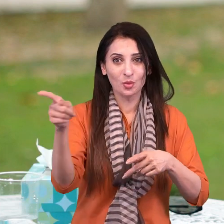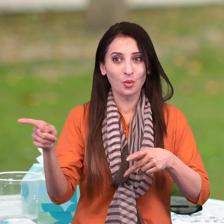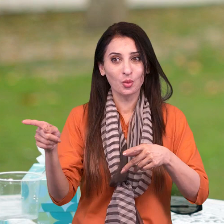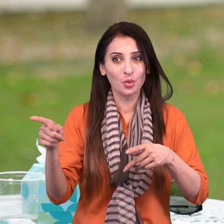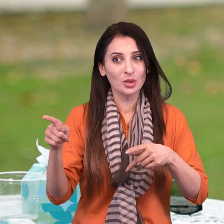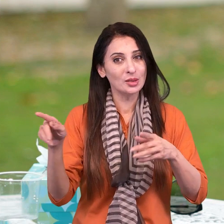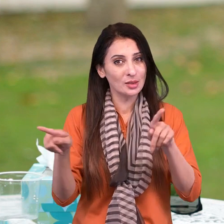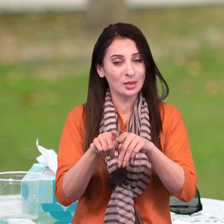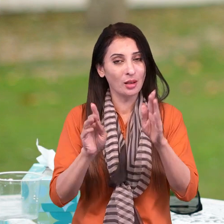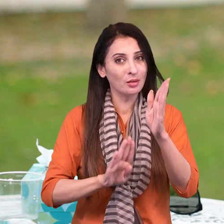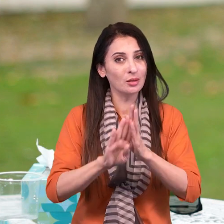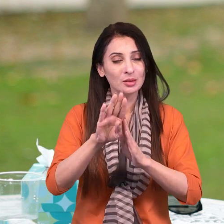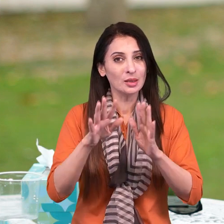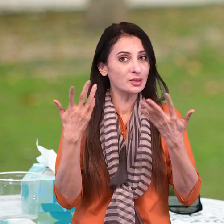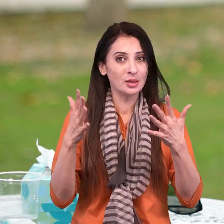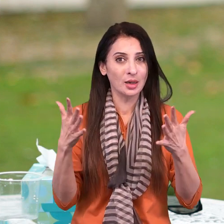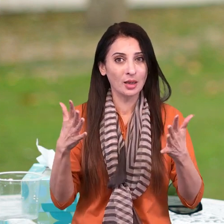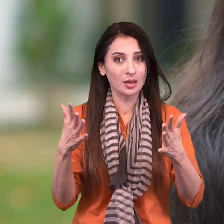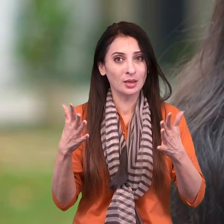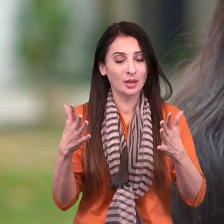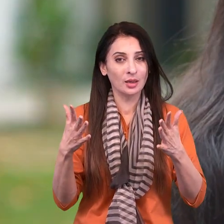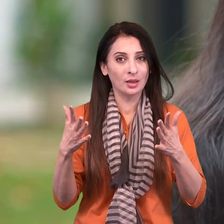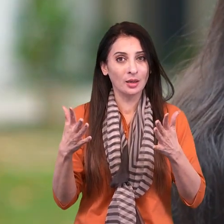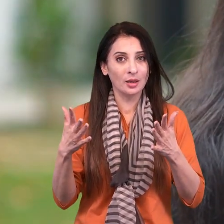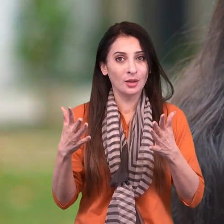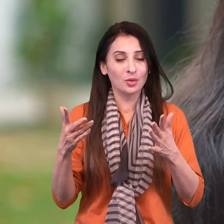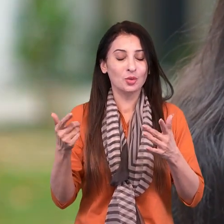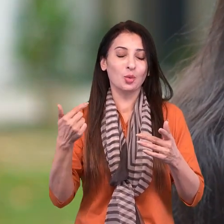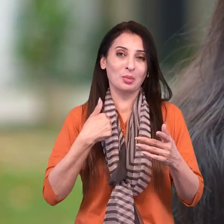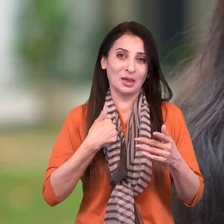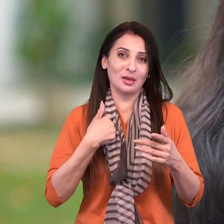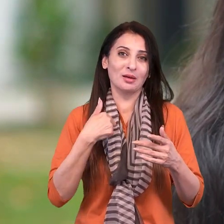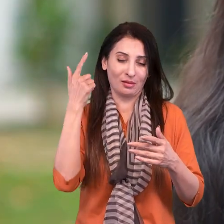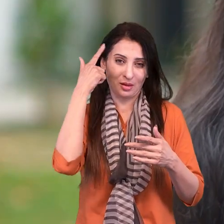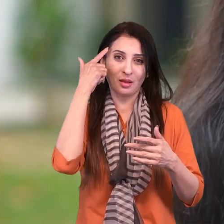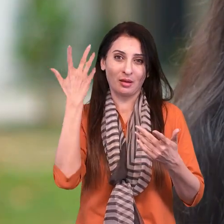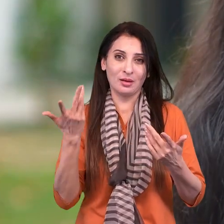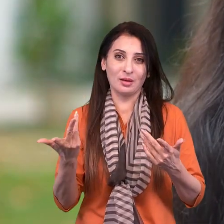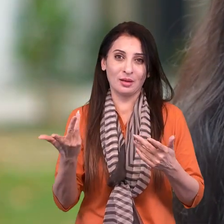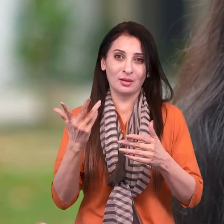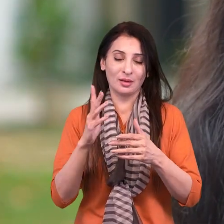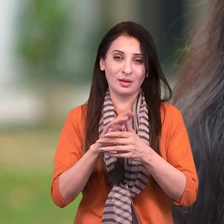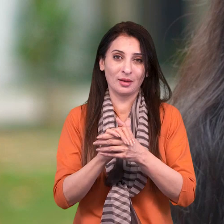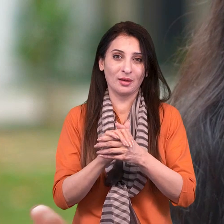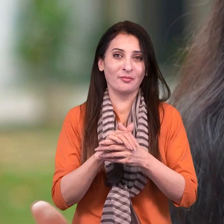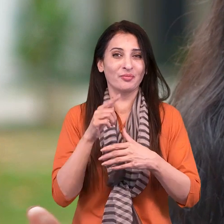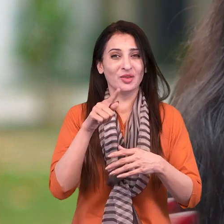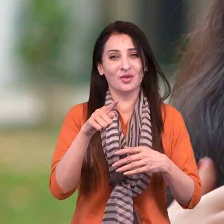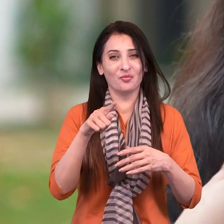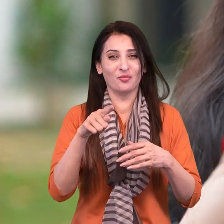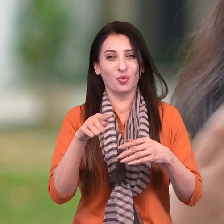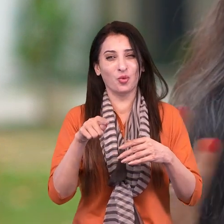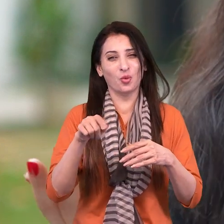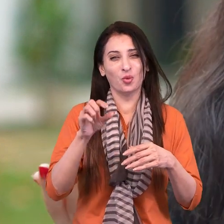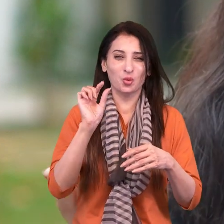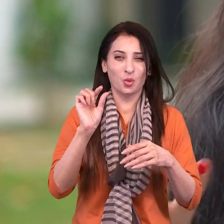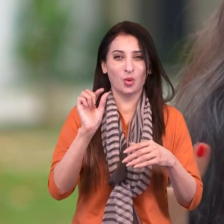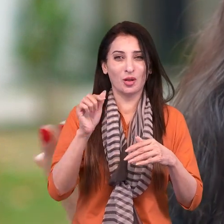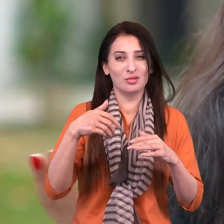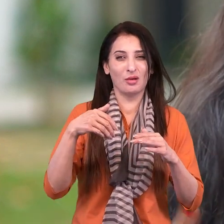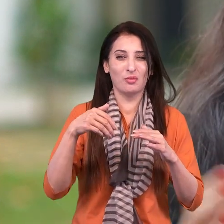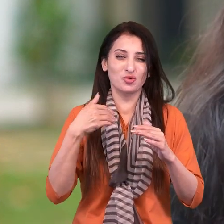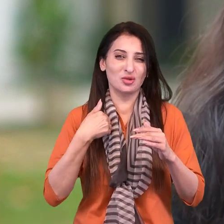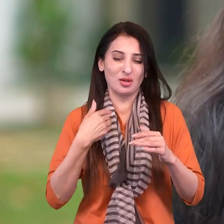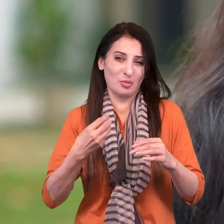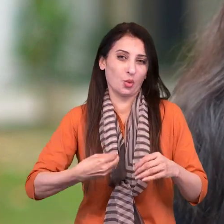सकते और उनकी तरफ कंपैशन नहीं दिखा सकते, सो आई फील कि दैट वोंट बी, मतलब एटलीस्ट मुझे वो